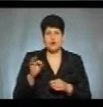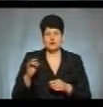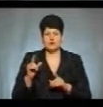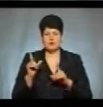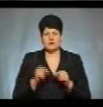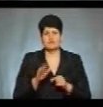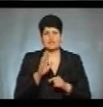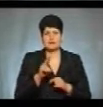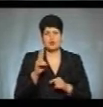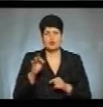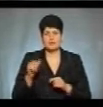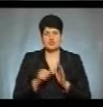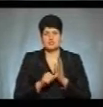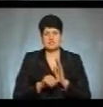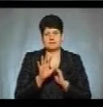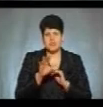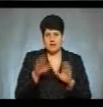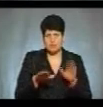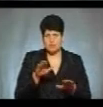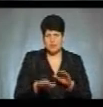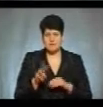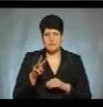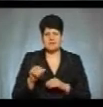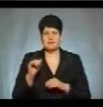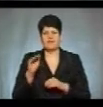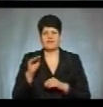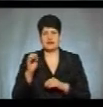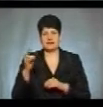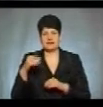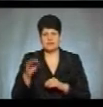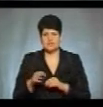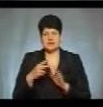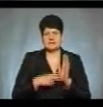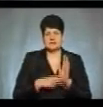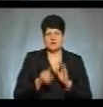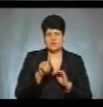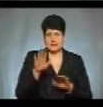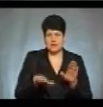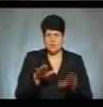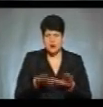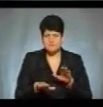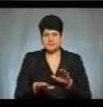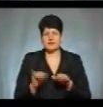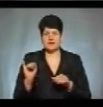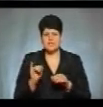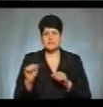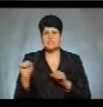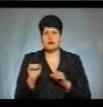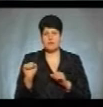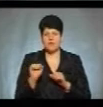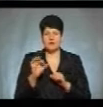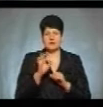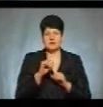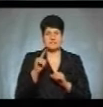Владислав Коломієць, категорія 65 кілограмів, та Максим Федаш, категорія 71 кілограм. І спортсмен з Теребовлі